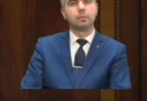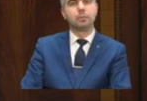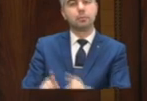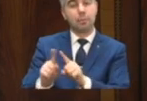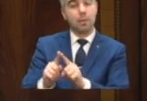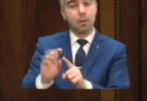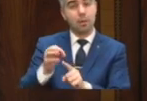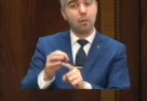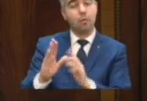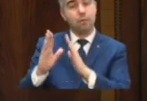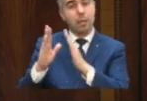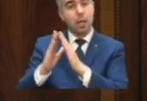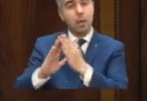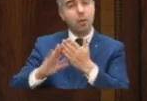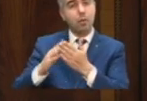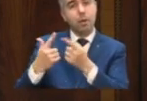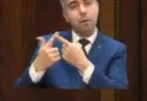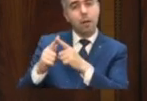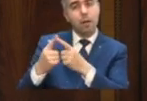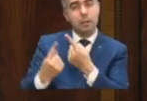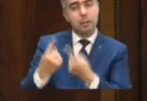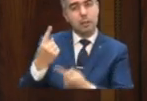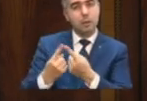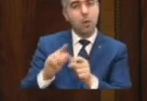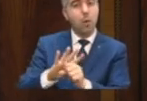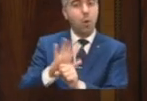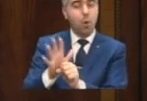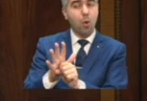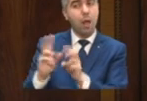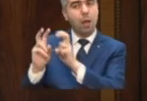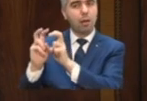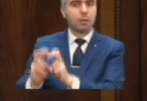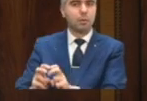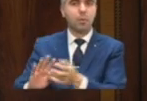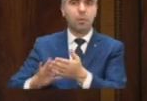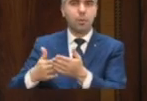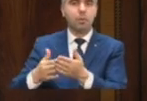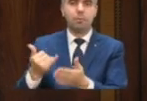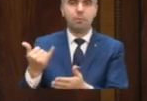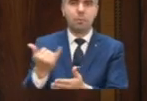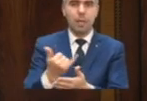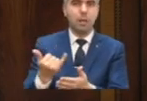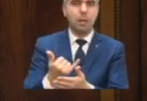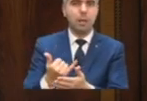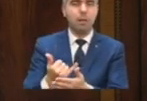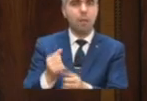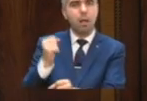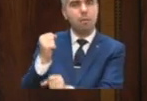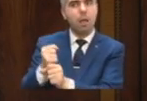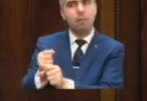قطاع العقار كان من القطاعات المتضررة من داعية جائحة كورونا باعتباره قطاعا مشغلا